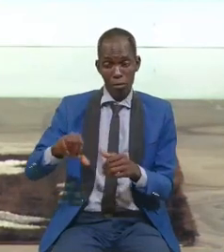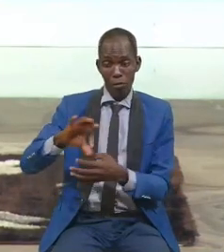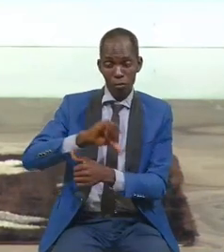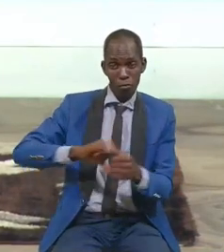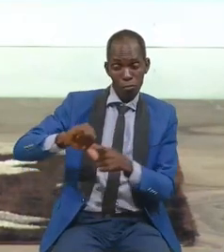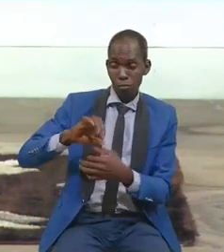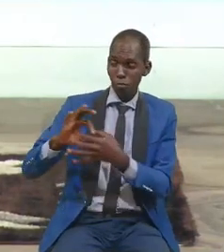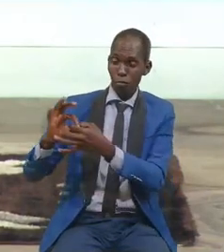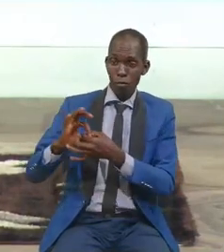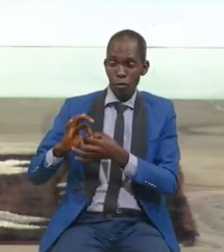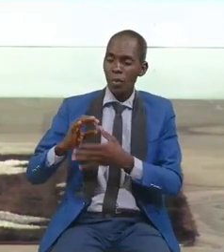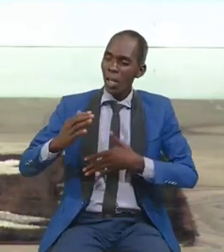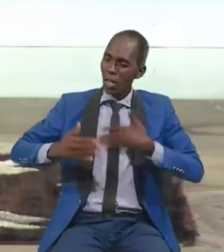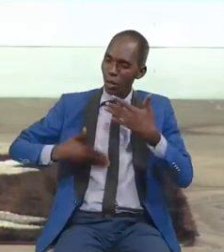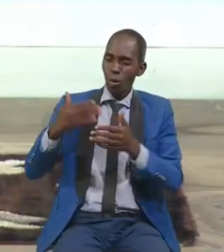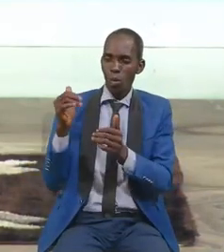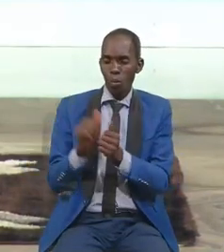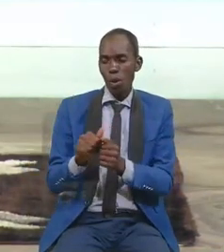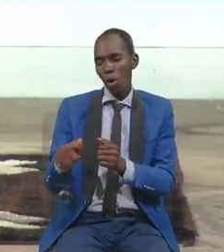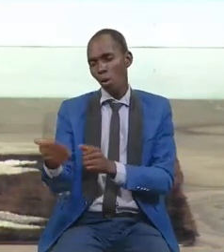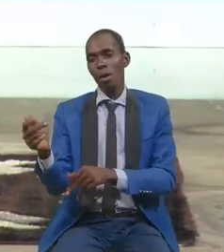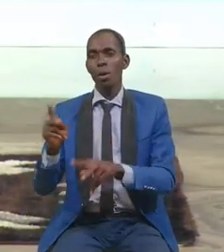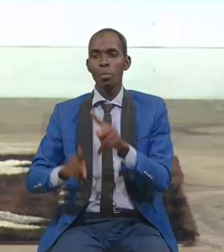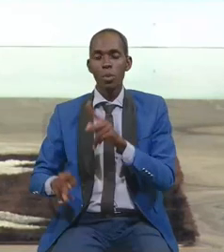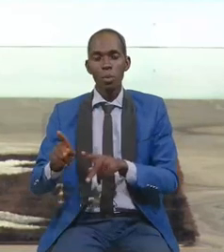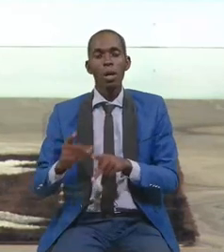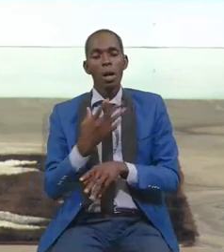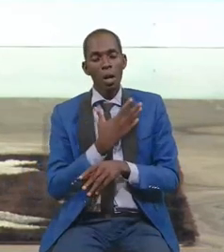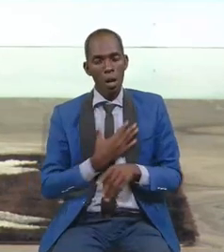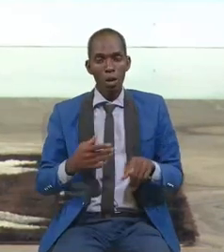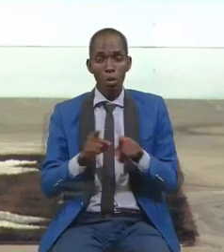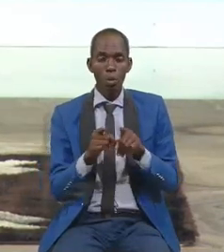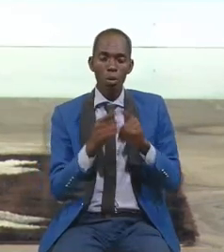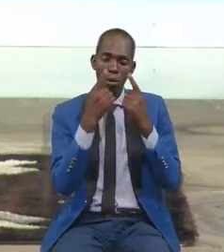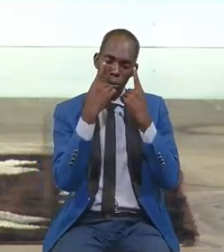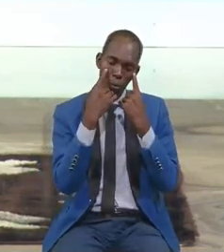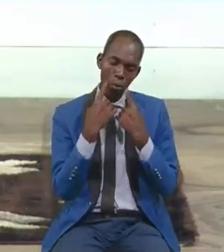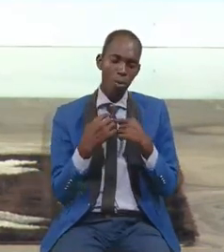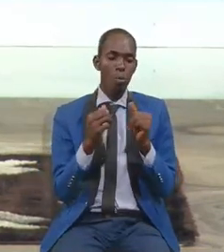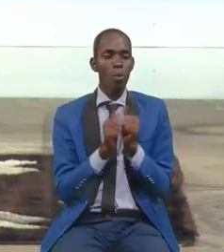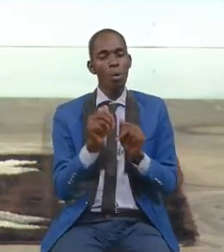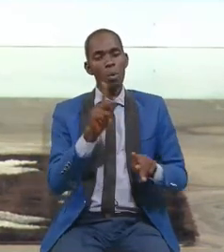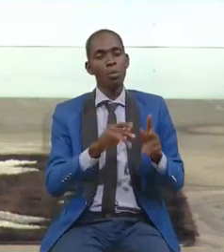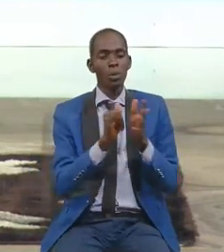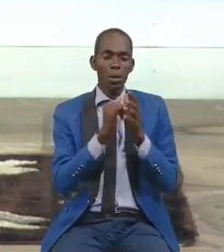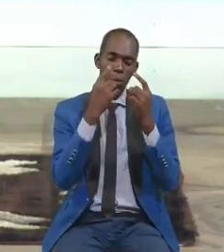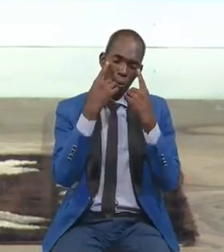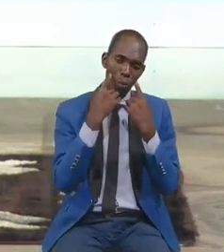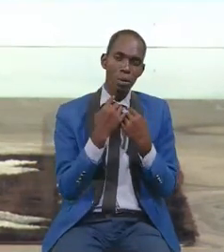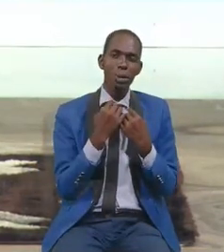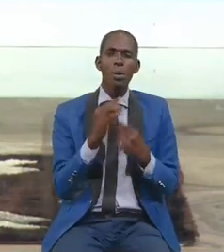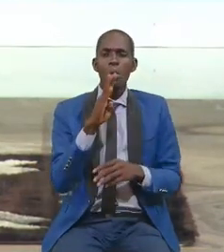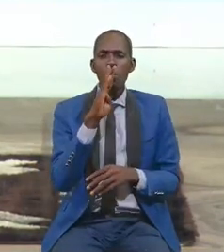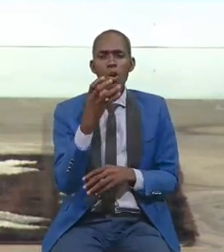Vous avec ceux qui se réjouissent, et pleurez avec ceux qui pleurent. Ayez les